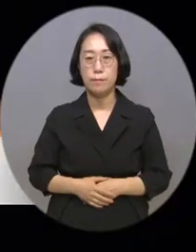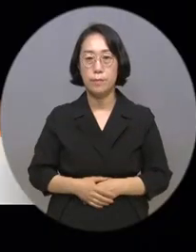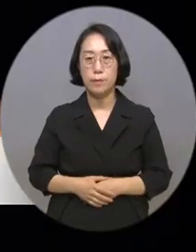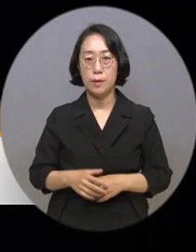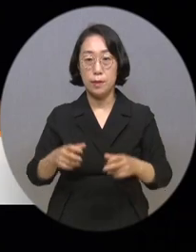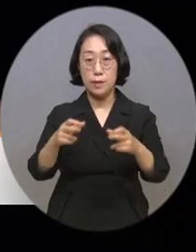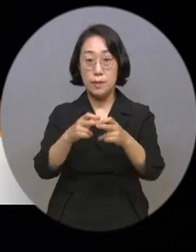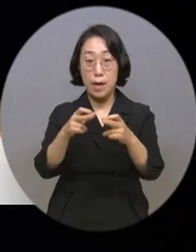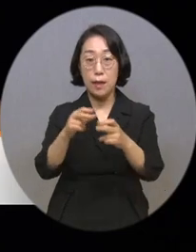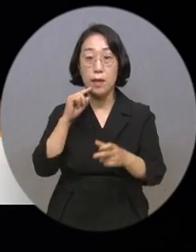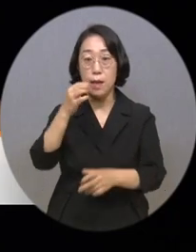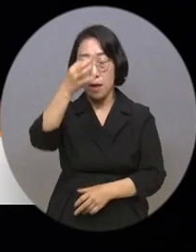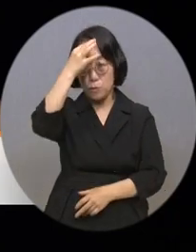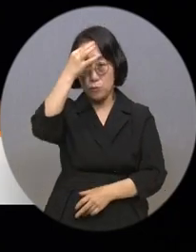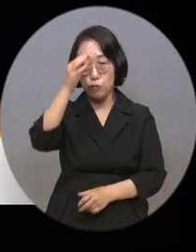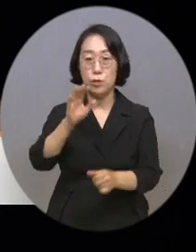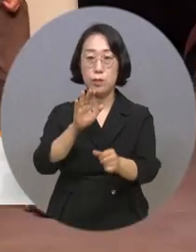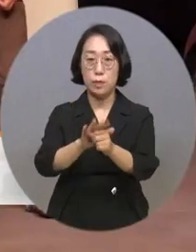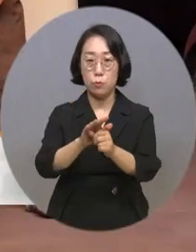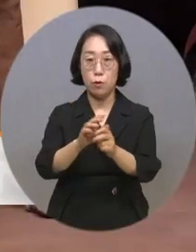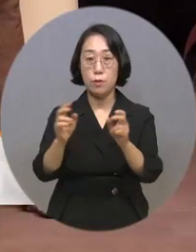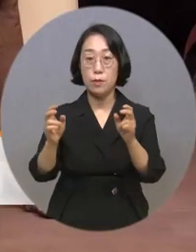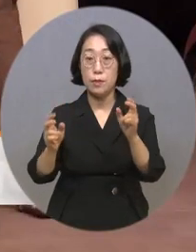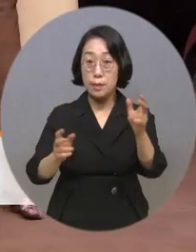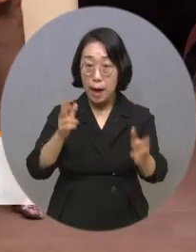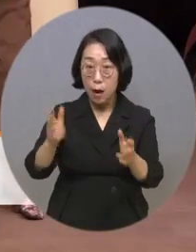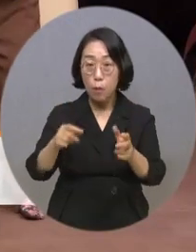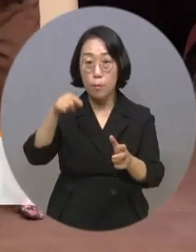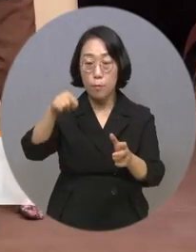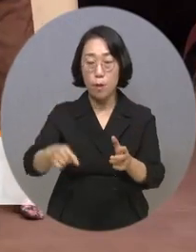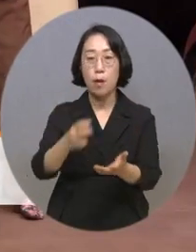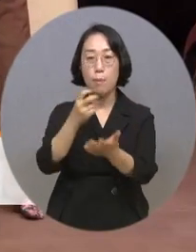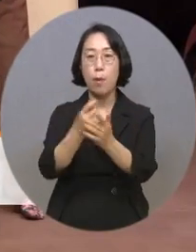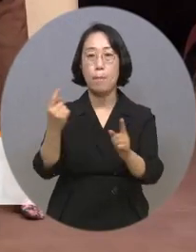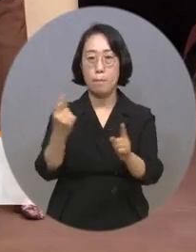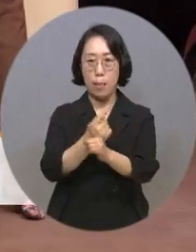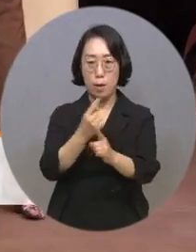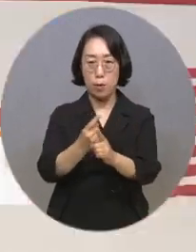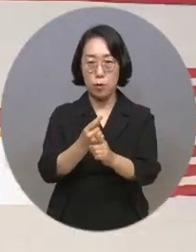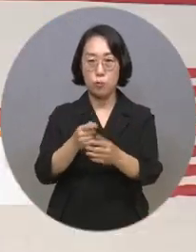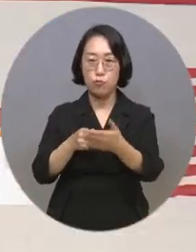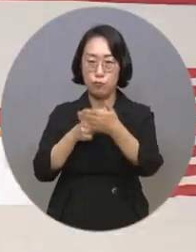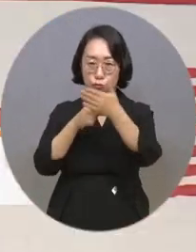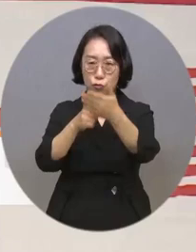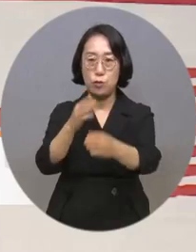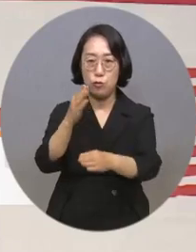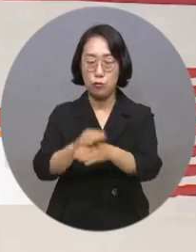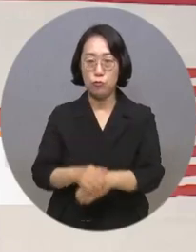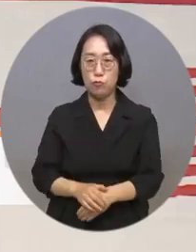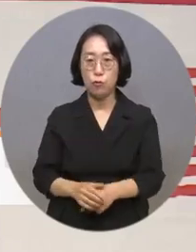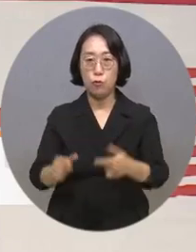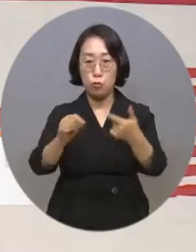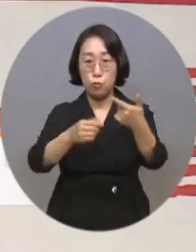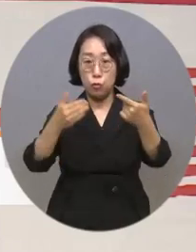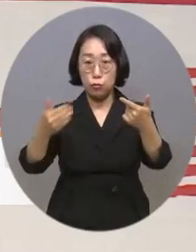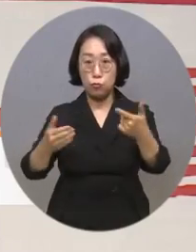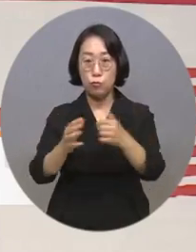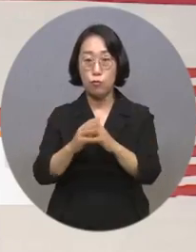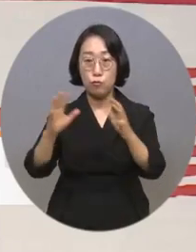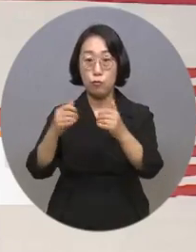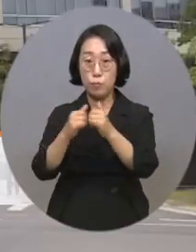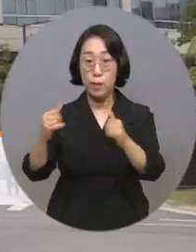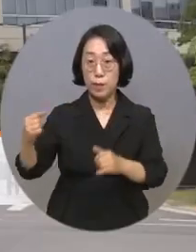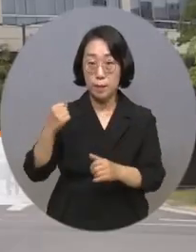장애 예술인 지원사업에 재원을 마련 하기 위한 개정안이 추진됩니다 지난 9일 국민의 힘 김 예지